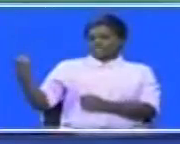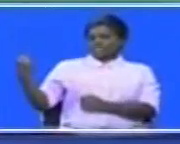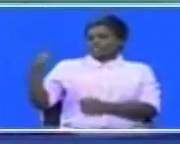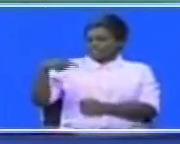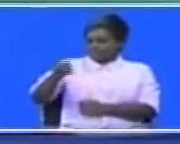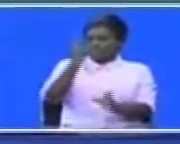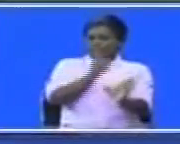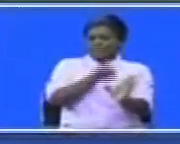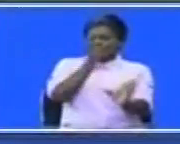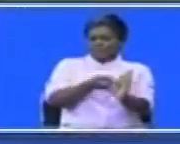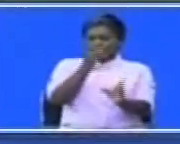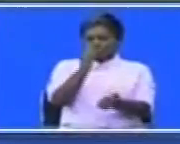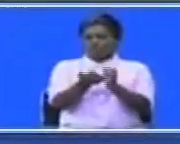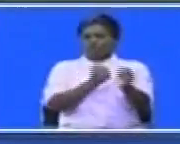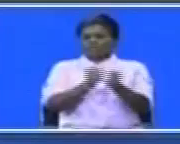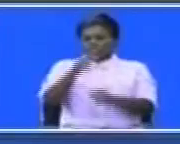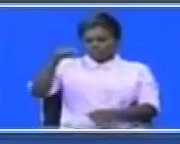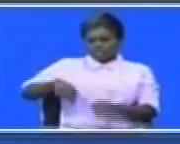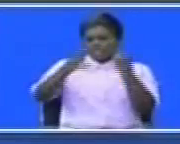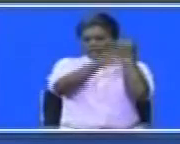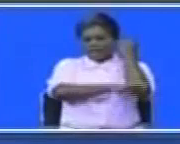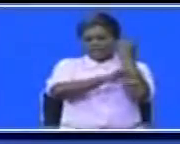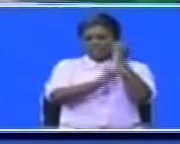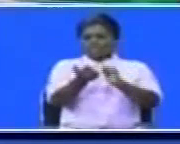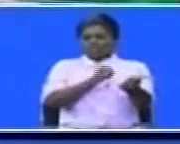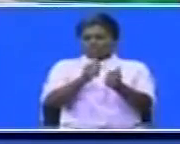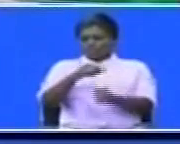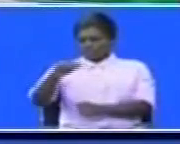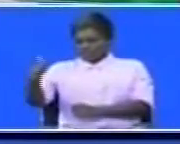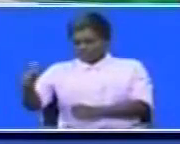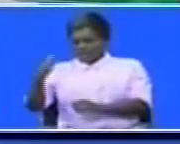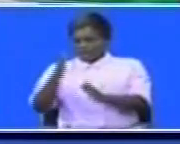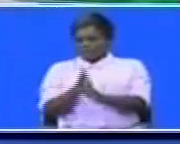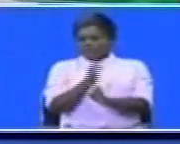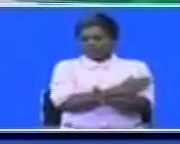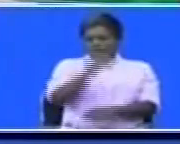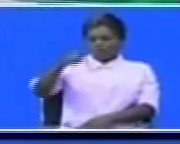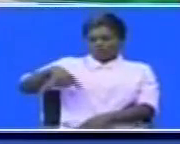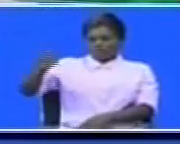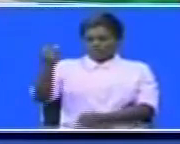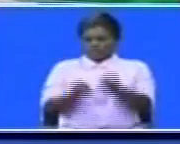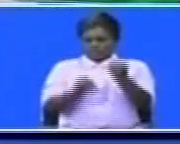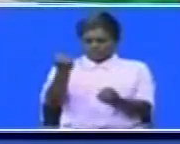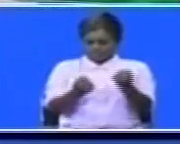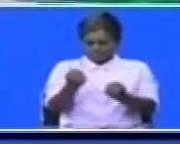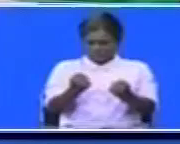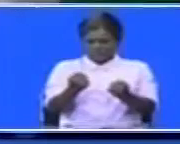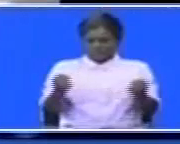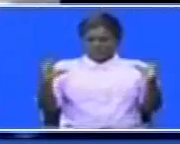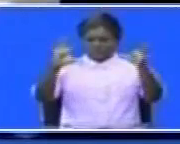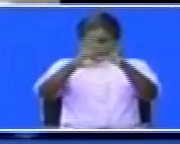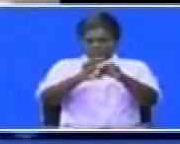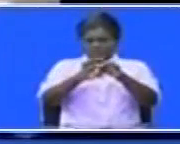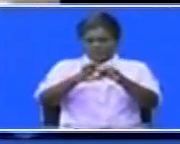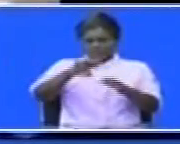Tejas alishiriki kwenye mashindano ya rally raid humu nchini, mashindano ya autocross, kabla kushinda mashindano ya magari ya Formula Gulf kwenye muungano wa milki